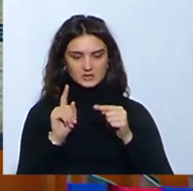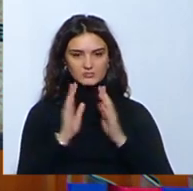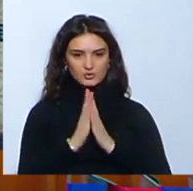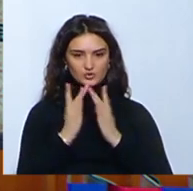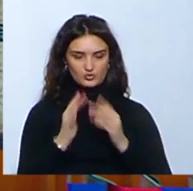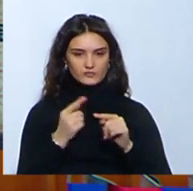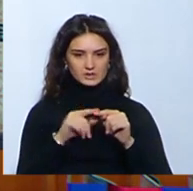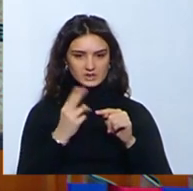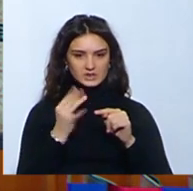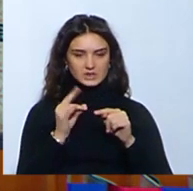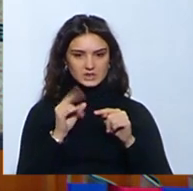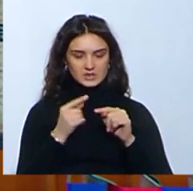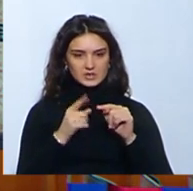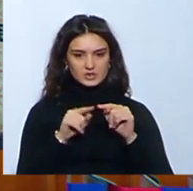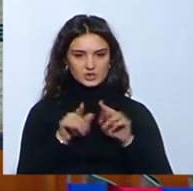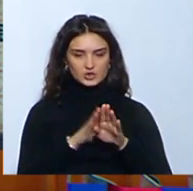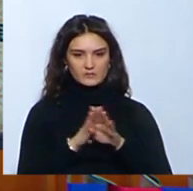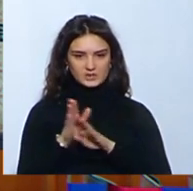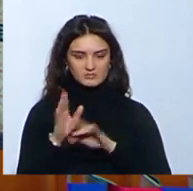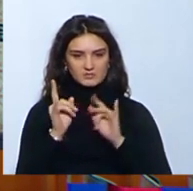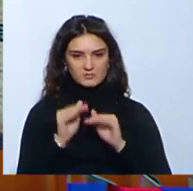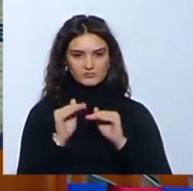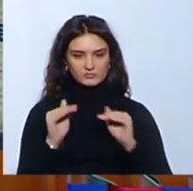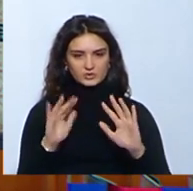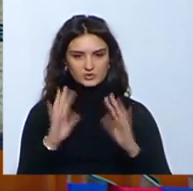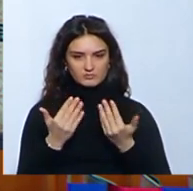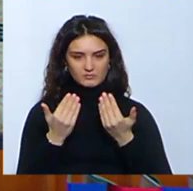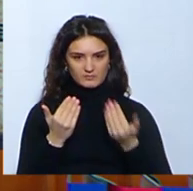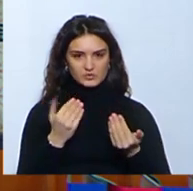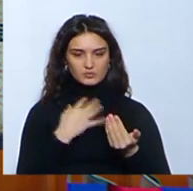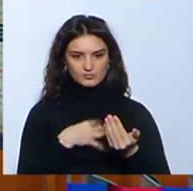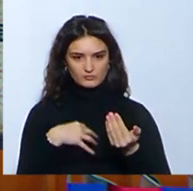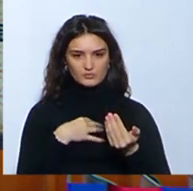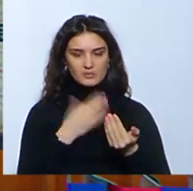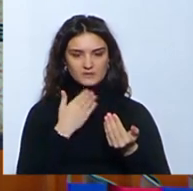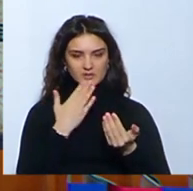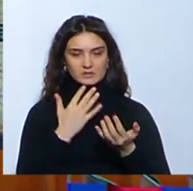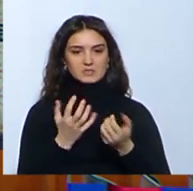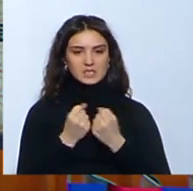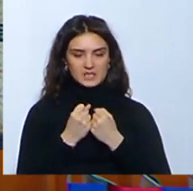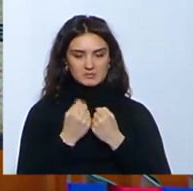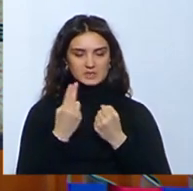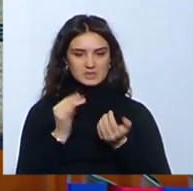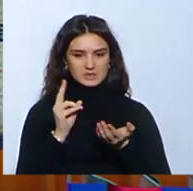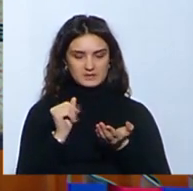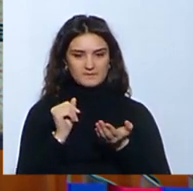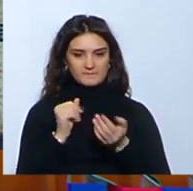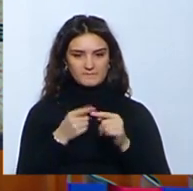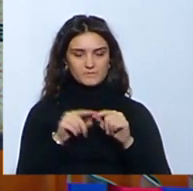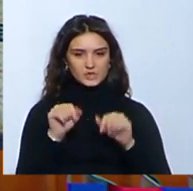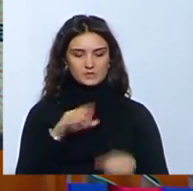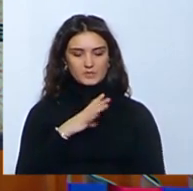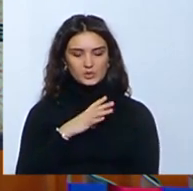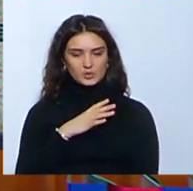მოითხოვს ცილას. ამიტომ ცილოვანი შევსება ბავშვების შემთხვევაში განსაკუთრებით მნიშვნელოვანია, ადვილად შეთვისებადი ცილები. ეს